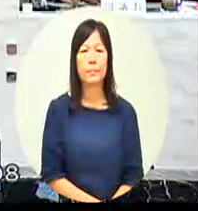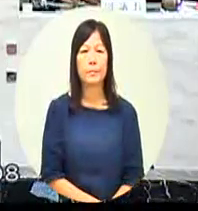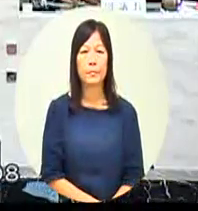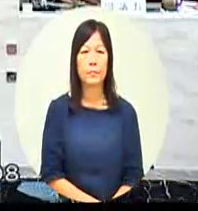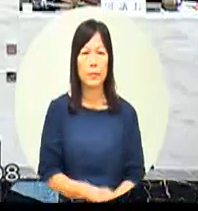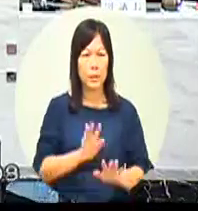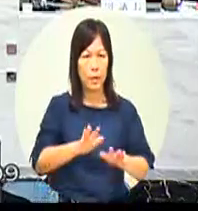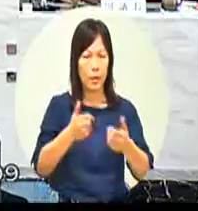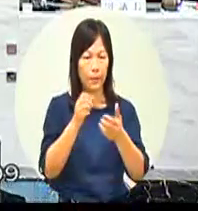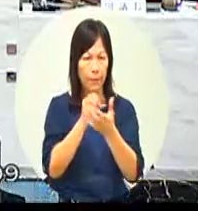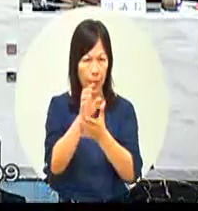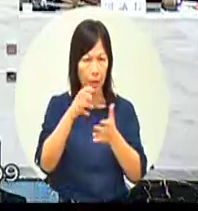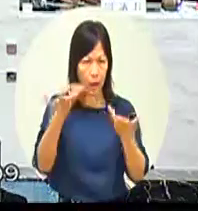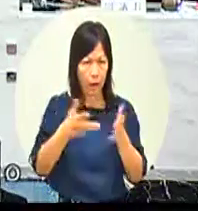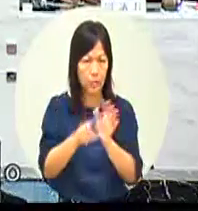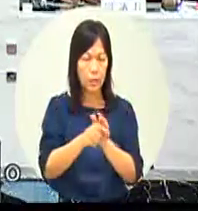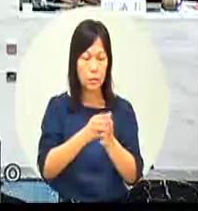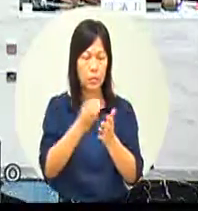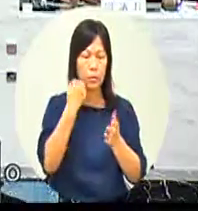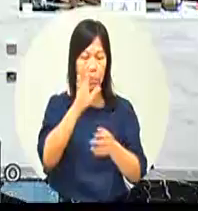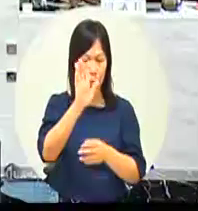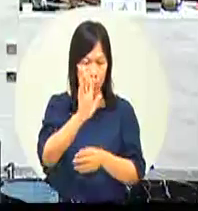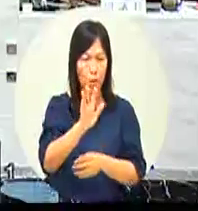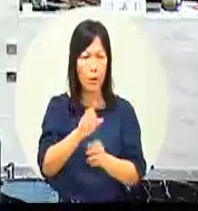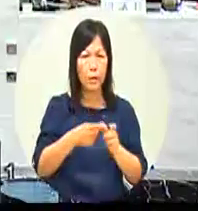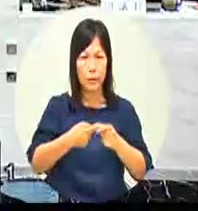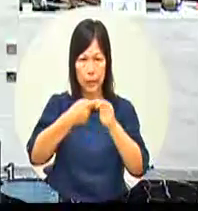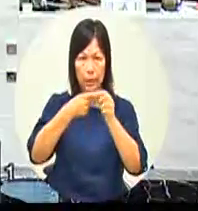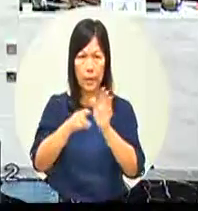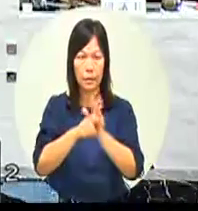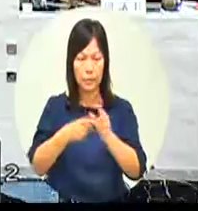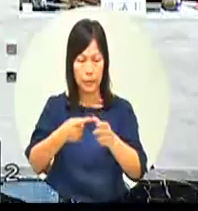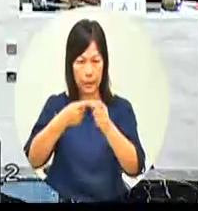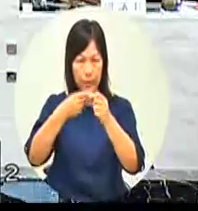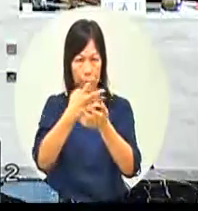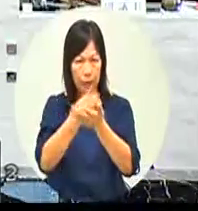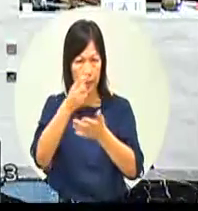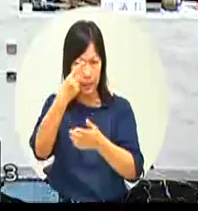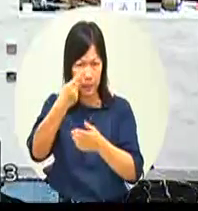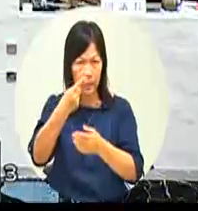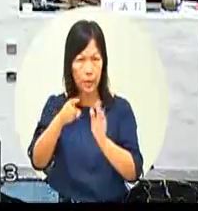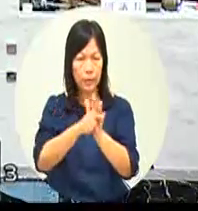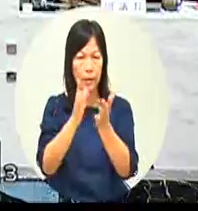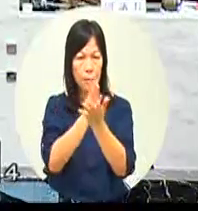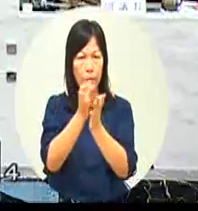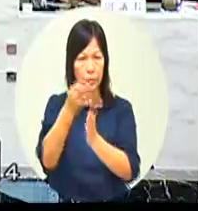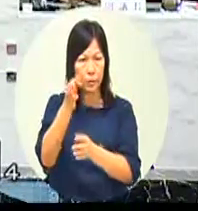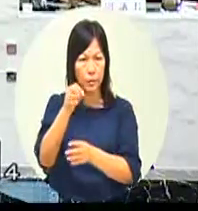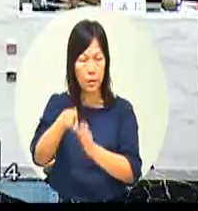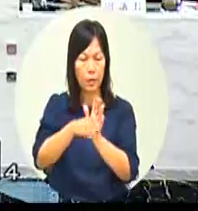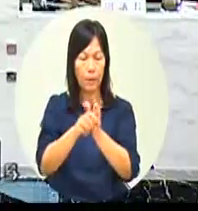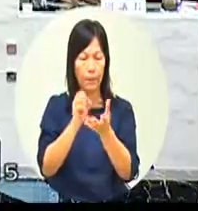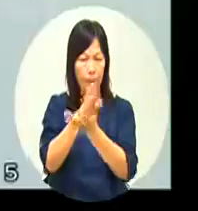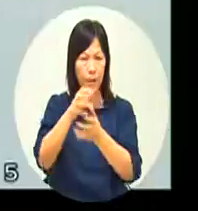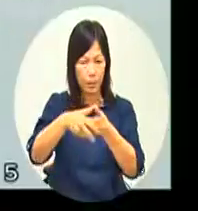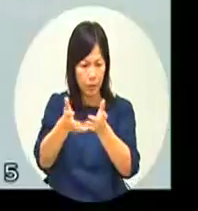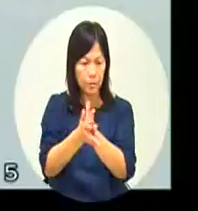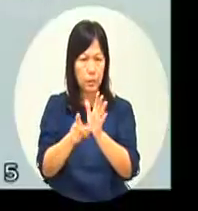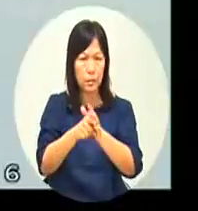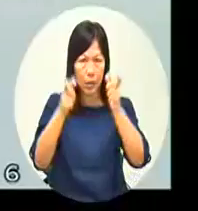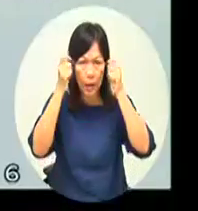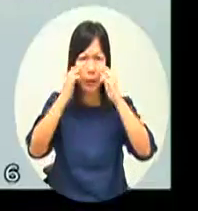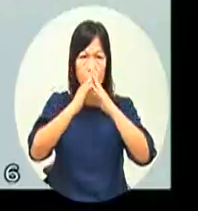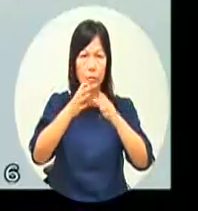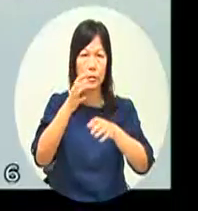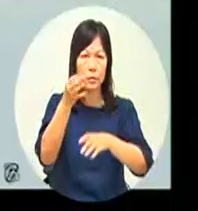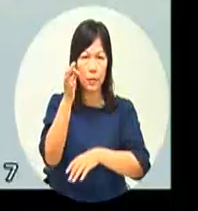这次的报告案记有以下：一、案号一，类别财经，报告机关高雄市政